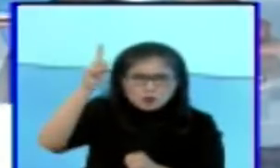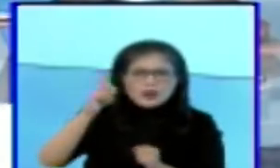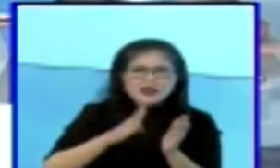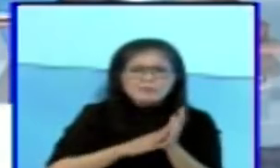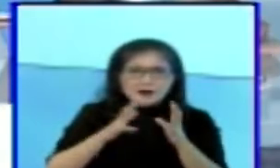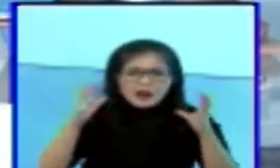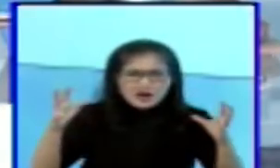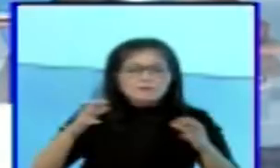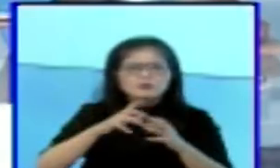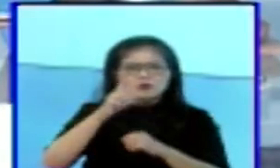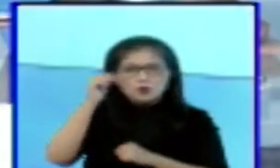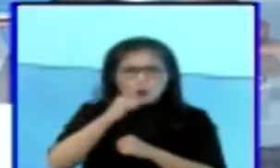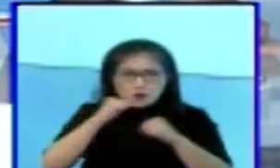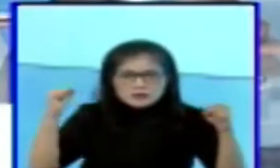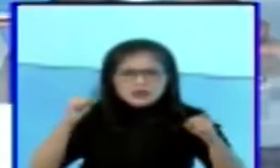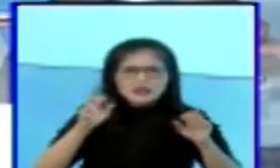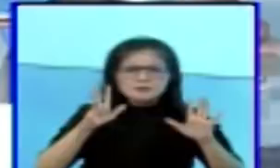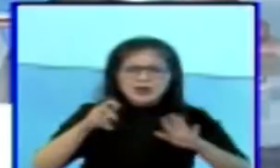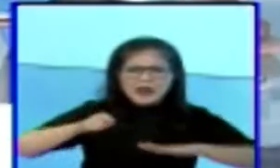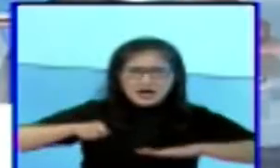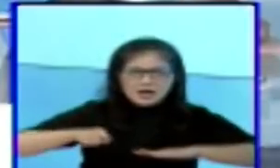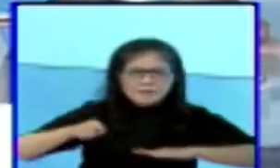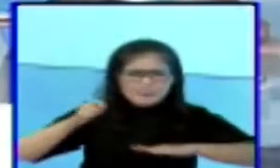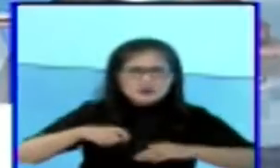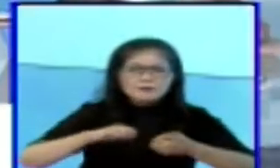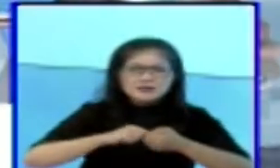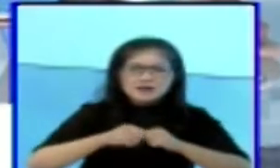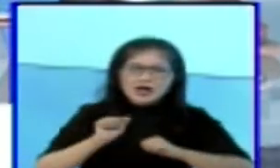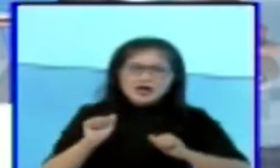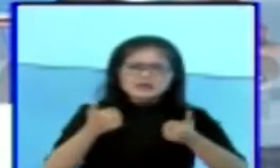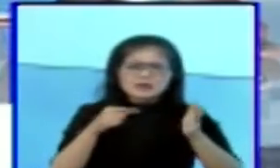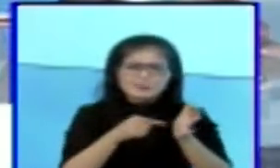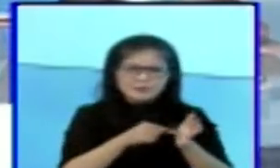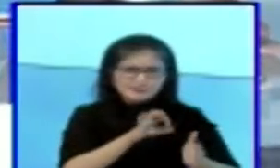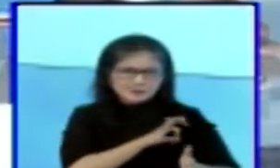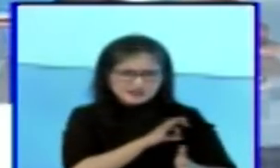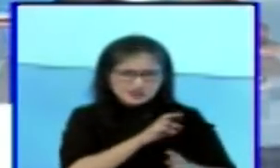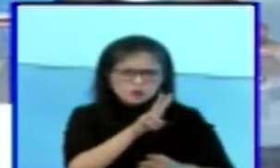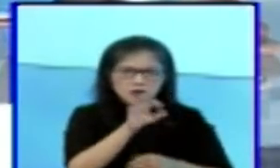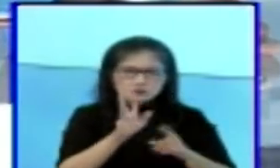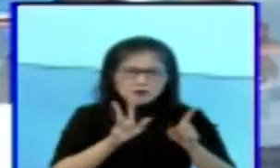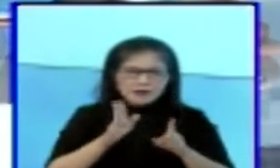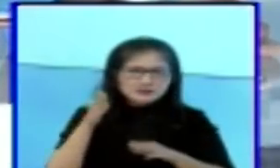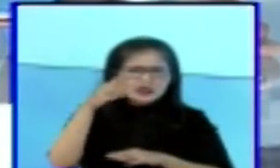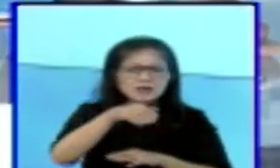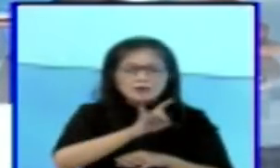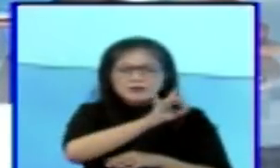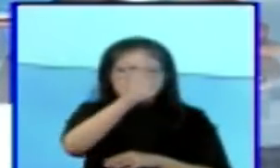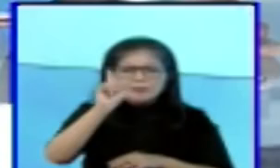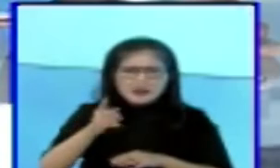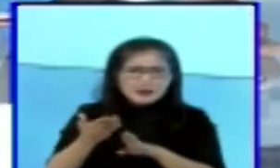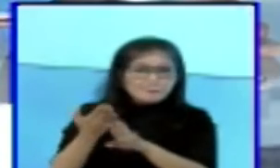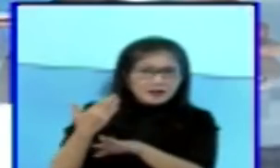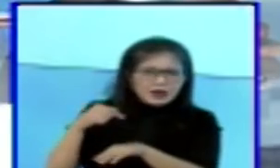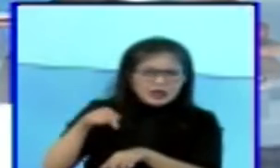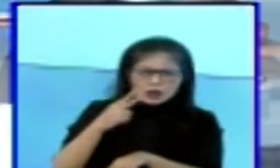Kuasa. 9 hakim yang mengadili sengketa hasil Pilpres 2019 datang dari berbagai latar belakang dan telah terbukti memimpin